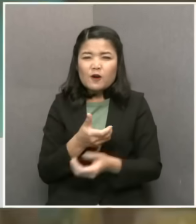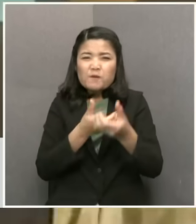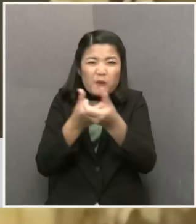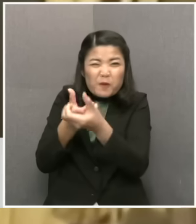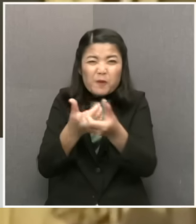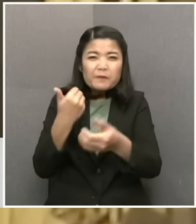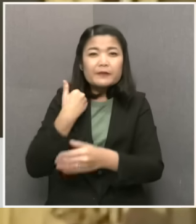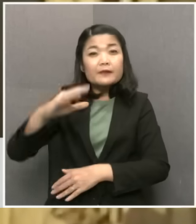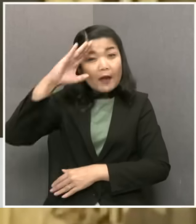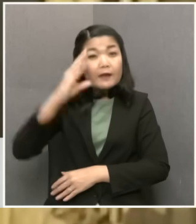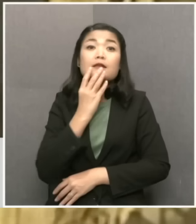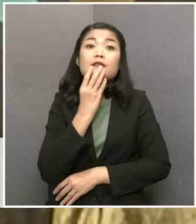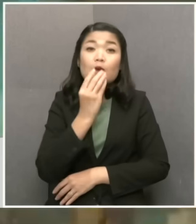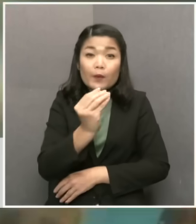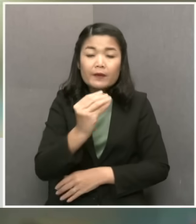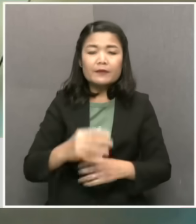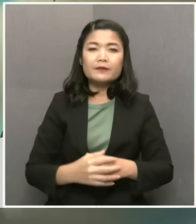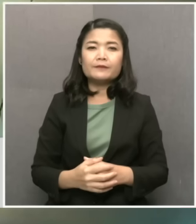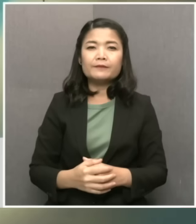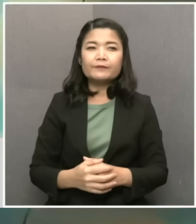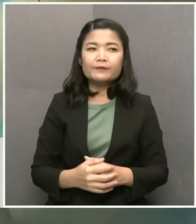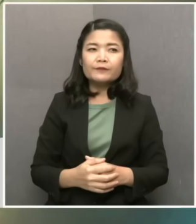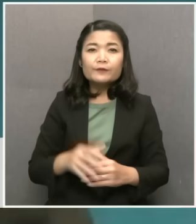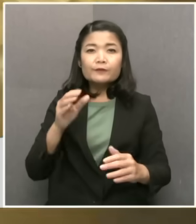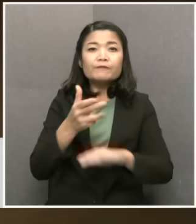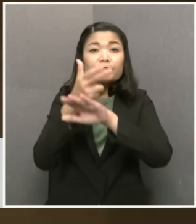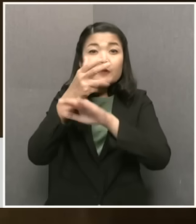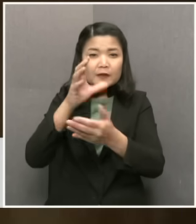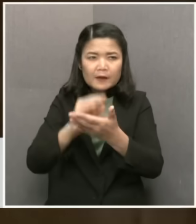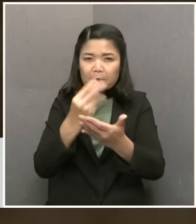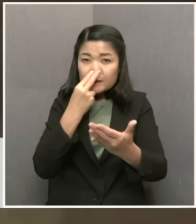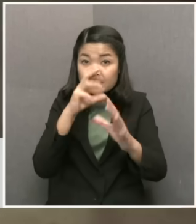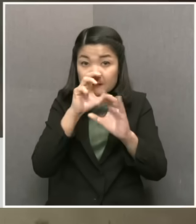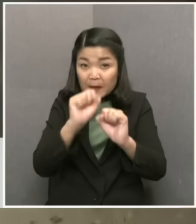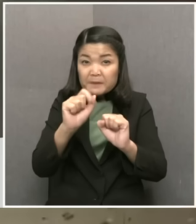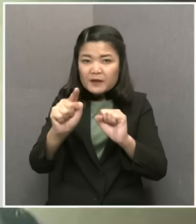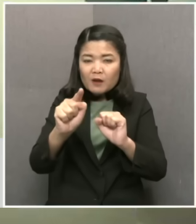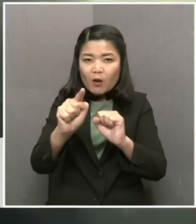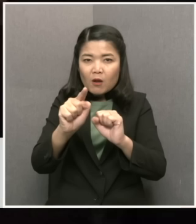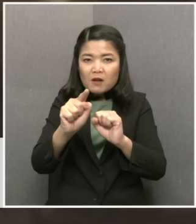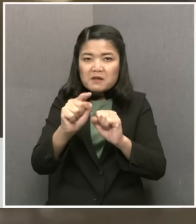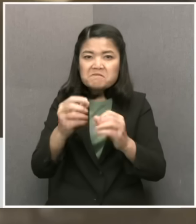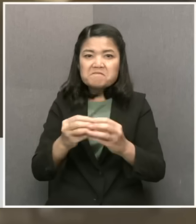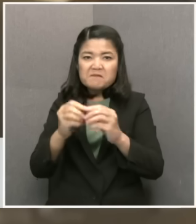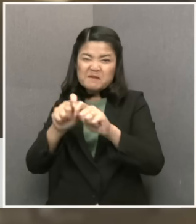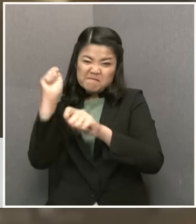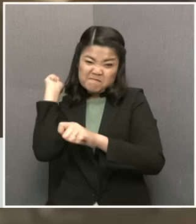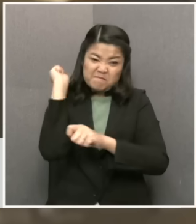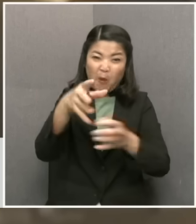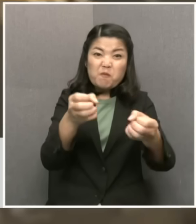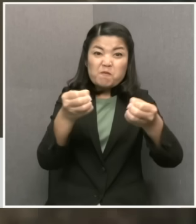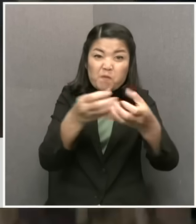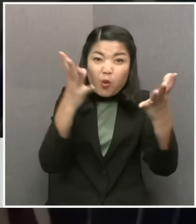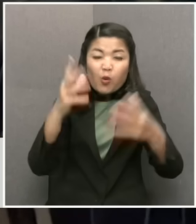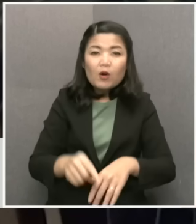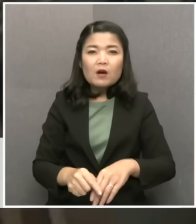ราเอลภายในเมืองฉนวนกาซาภาพดังกล่าวแสดงให้เห็นการใช้ระเบิดมือจรวดโจมตียานเกราะท่